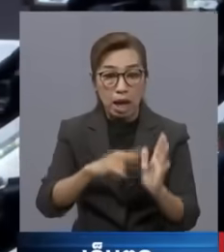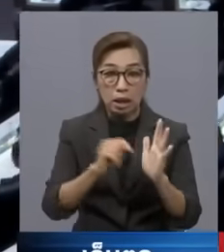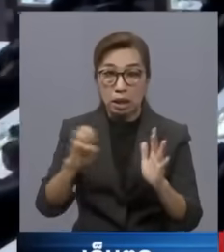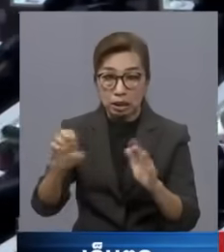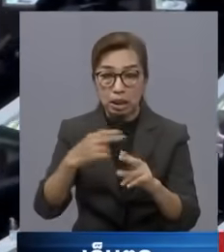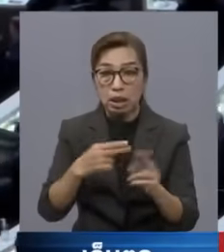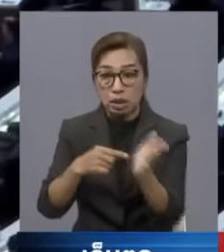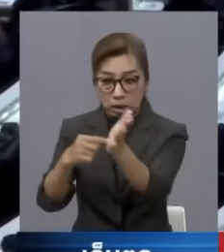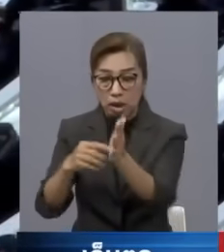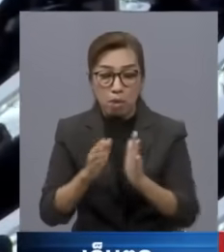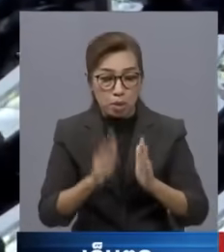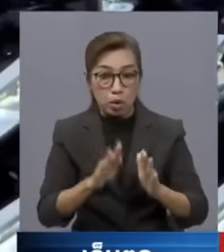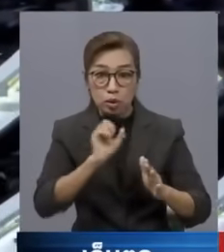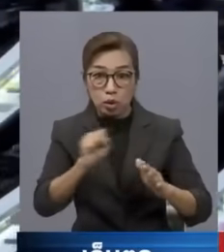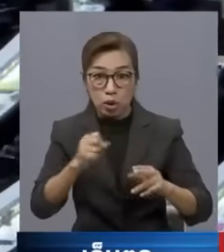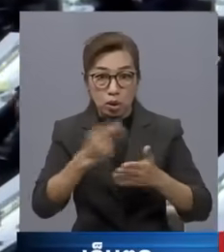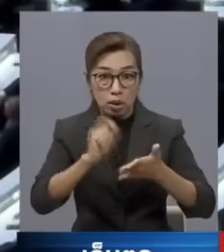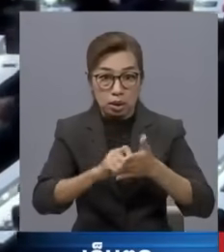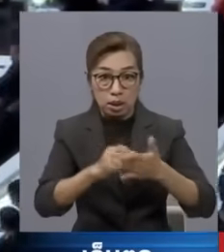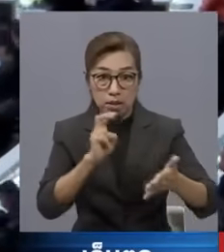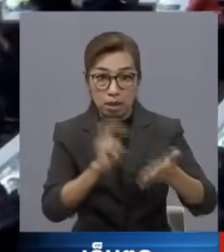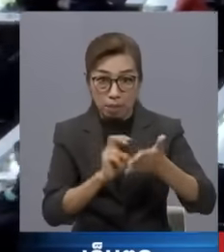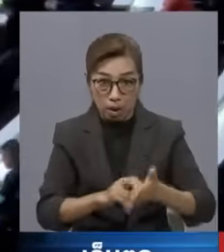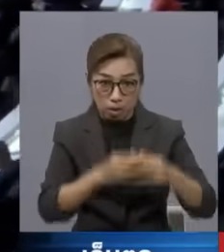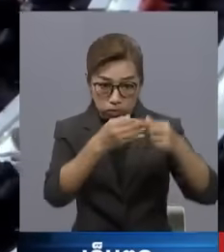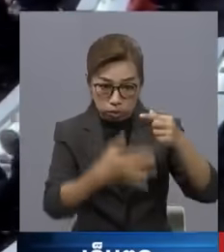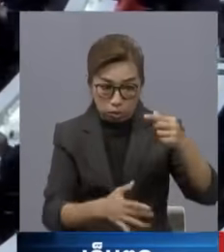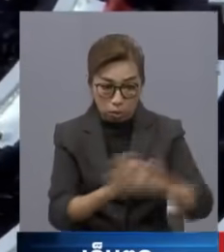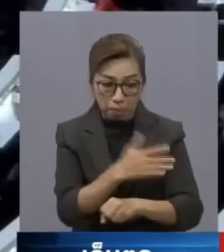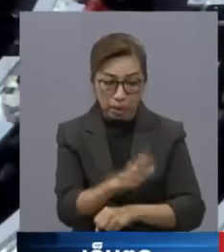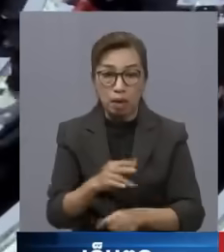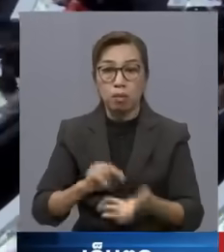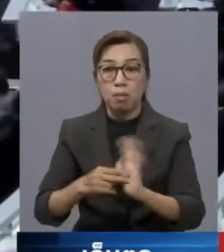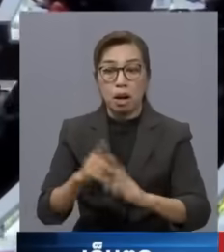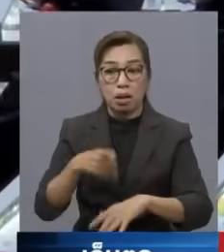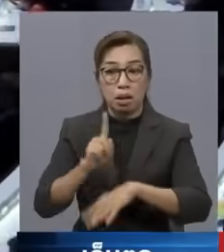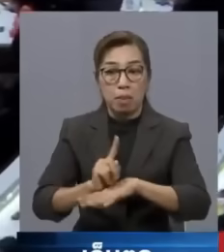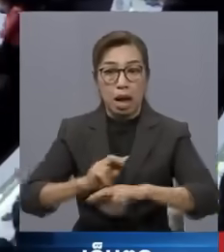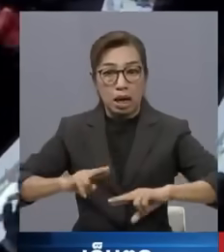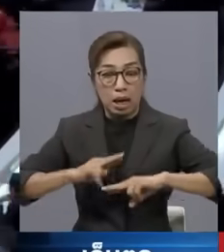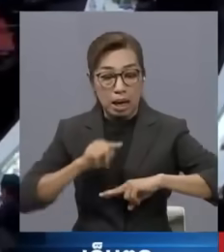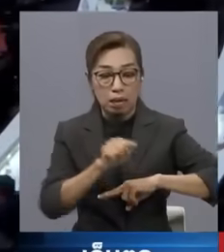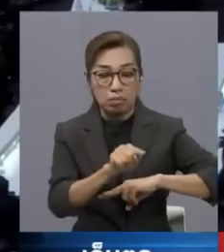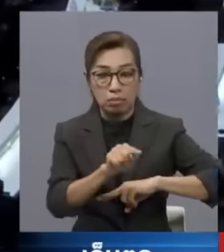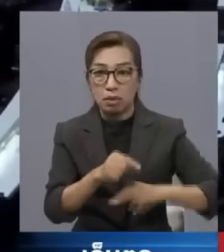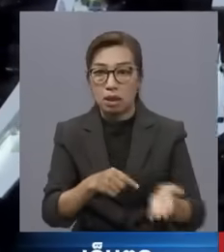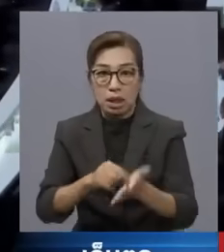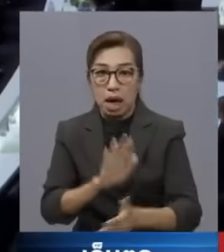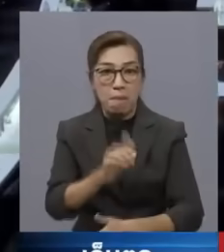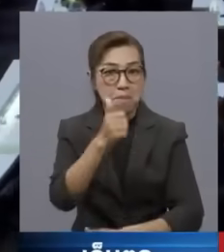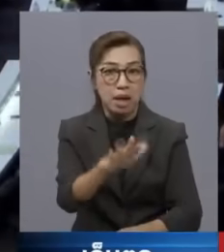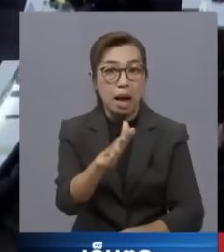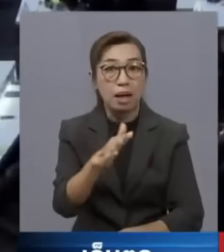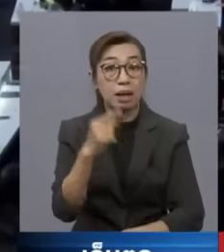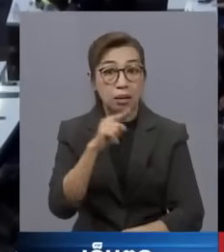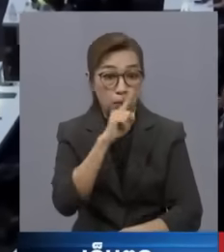มีผู้รับรองถูกต้องตามข้อบังคับไม่ได้ให้อำนาจประธานสภาตัดสินเอ่อตัดสิทธิ์การเสนอญัตติอย่าง